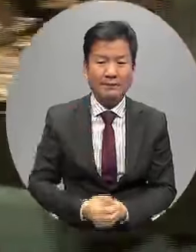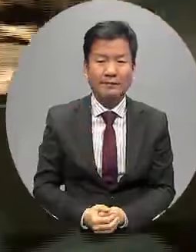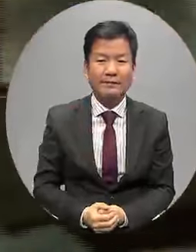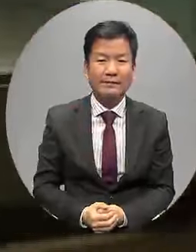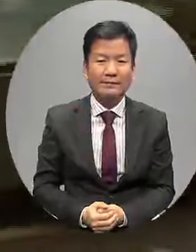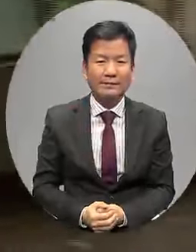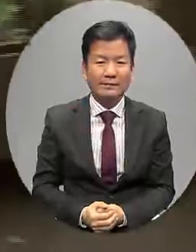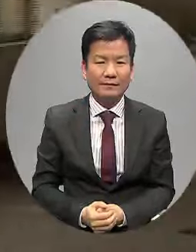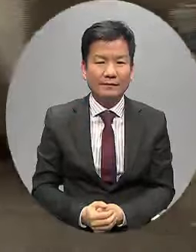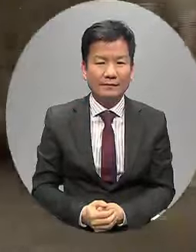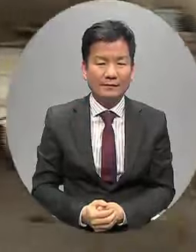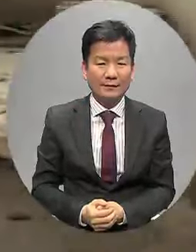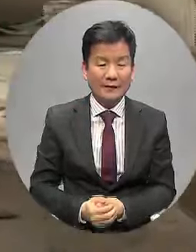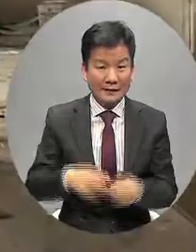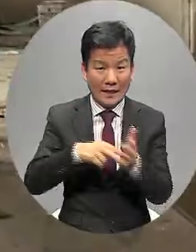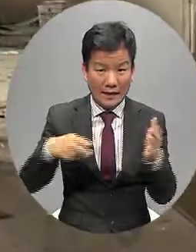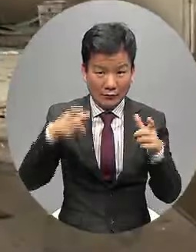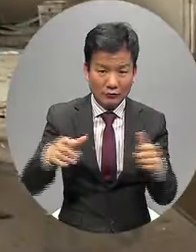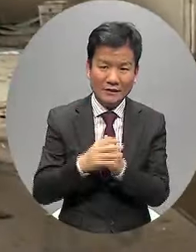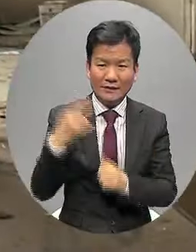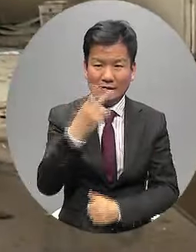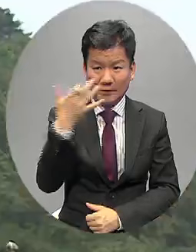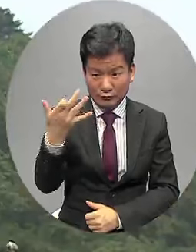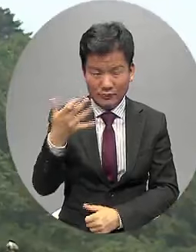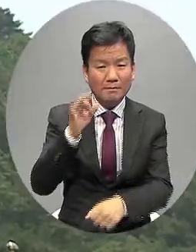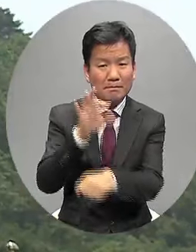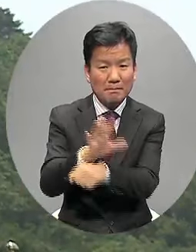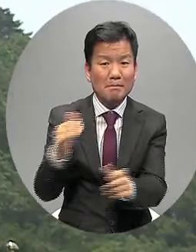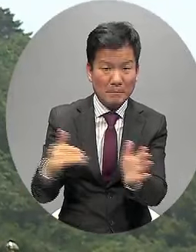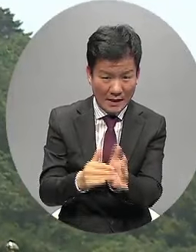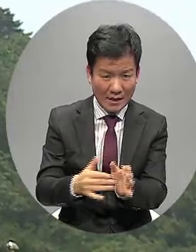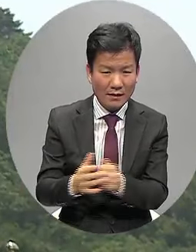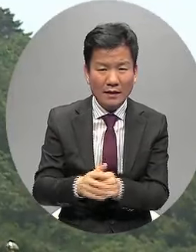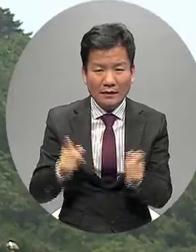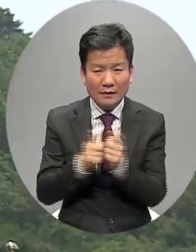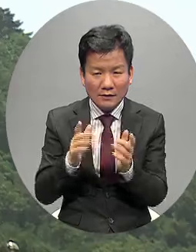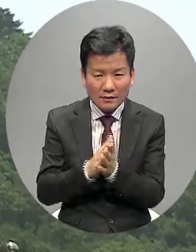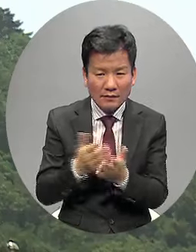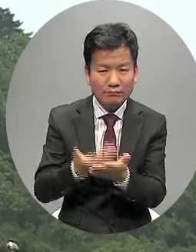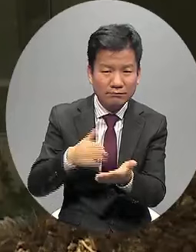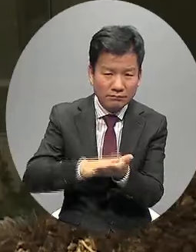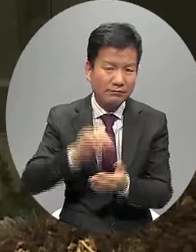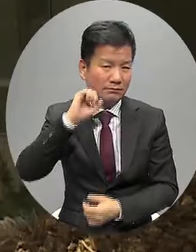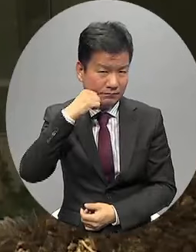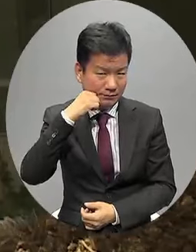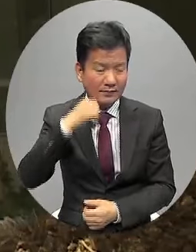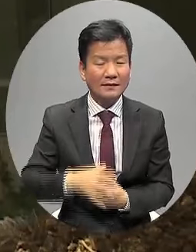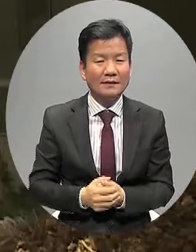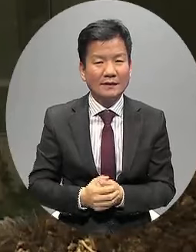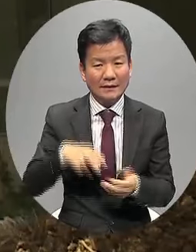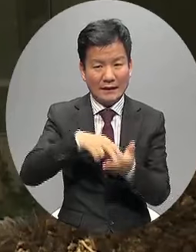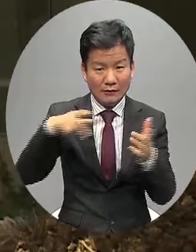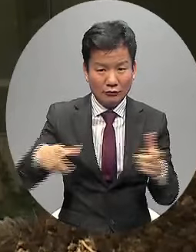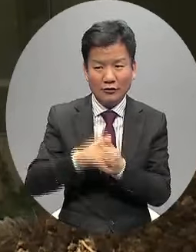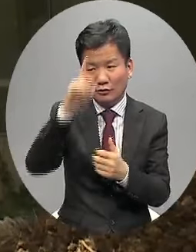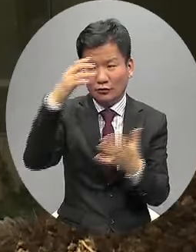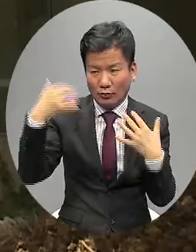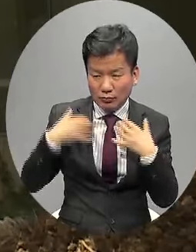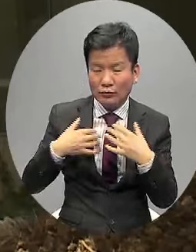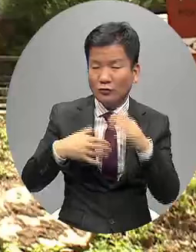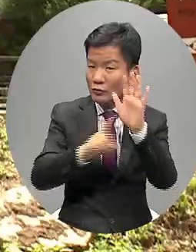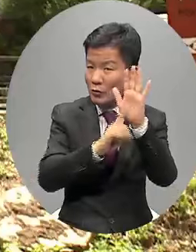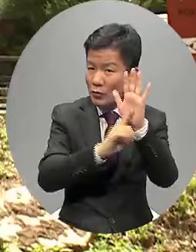잡았습니다. 결국 단양군이 2019년 사들였지만 직접 개발은 힘든 상황. 단양군은 정부 공모